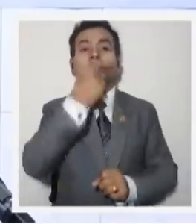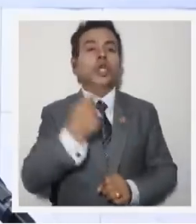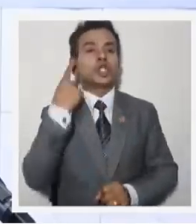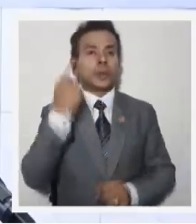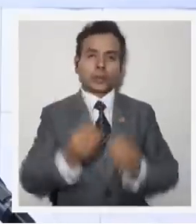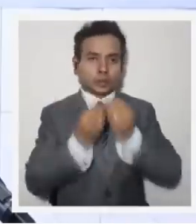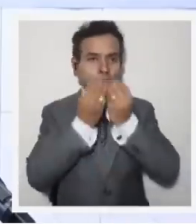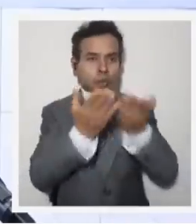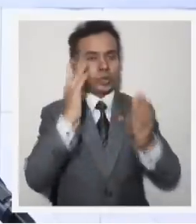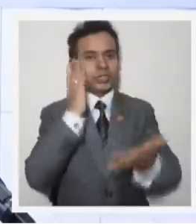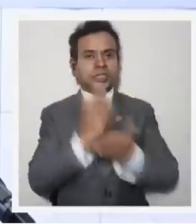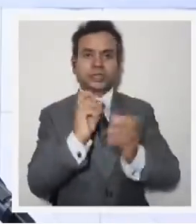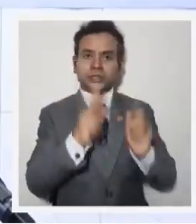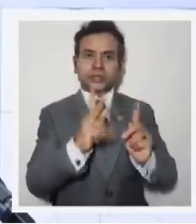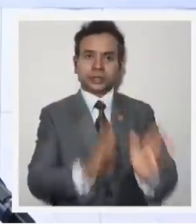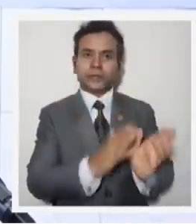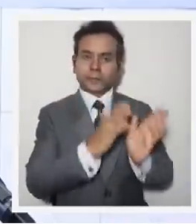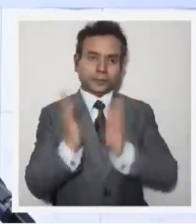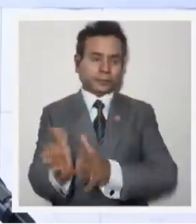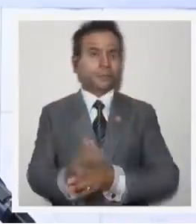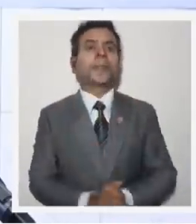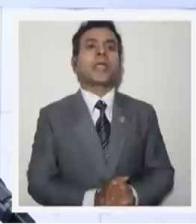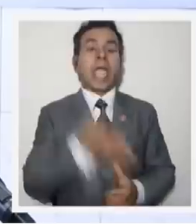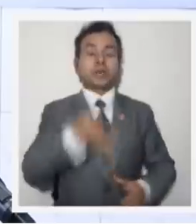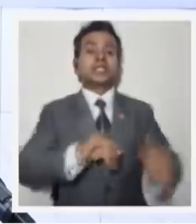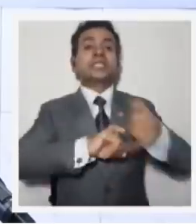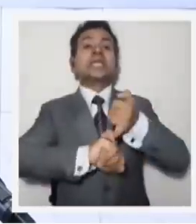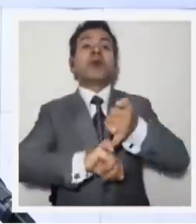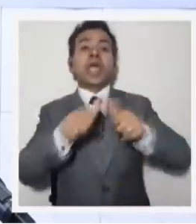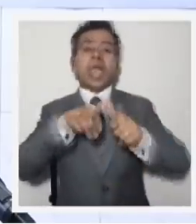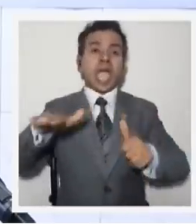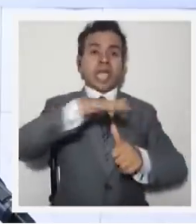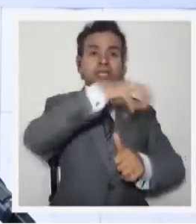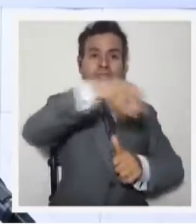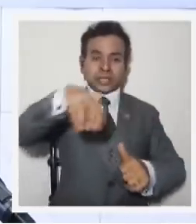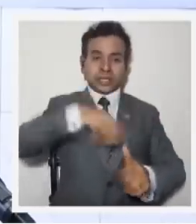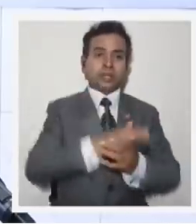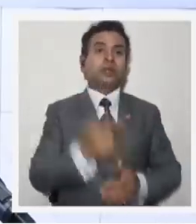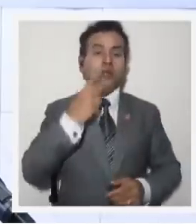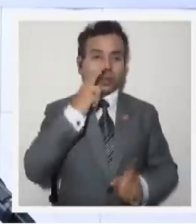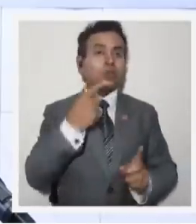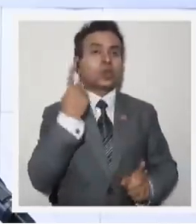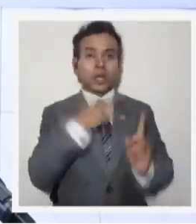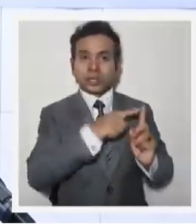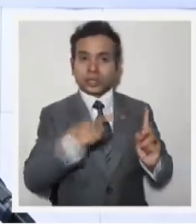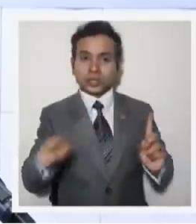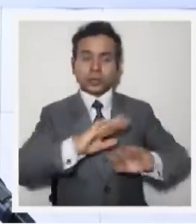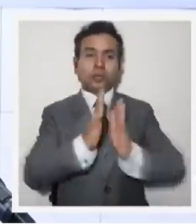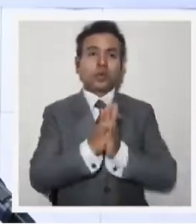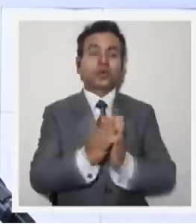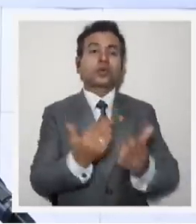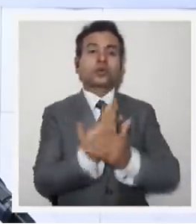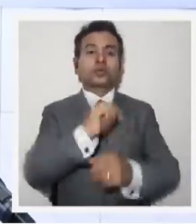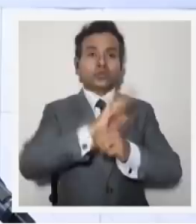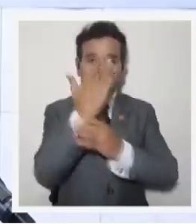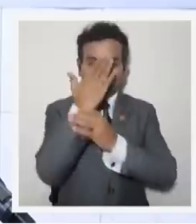এই ছিল আমাদের হাতে বাংলাদেশের গত 24 ঘন্টার পরিস্থিতি এবং সর্বশেষ এ পর্যন্ত সর্বশেষ পরিস্থিতি। দক্ষিণ পূর্ব এশিয়ার